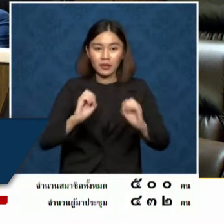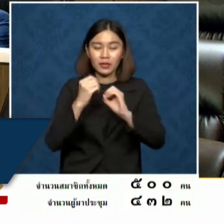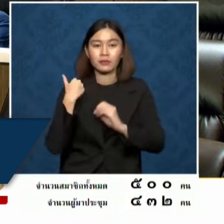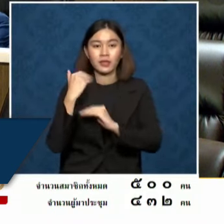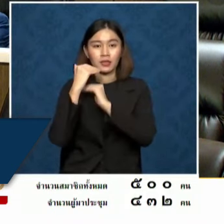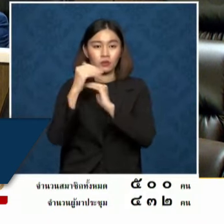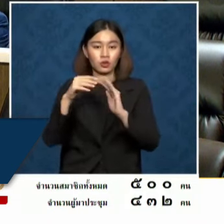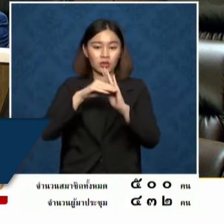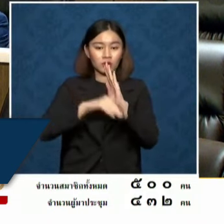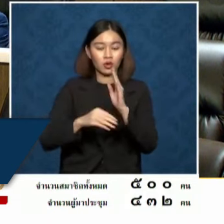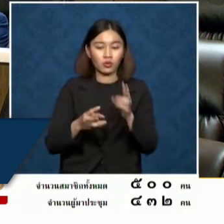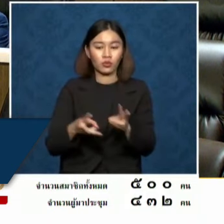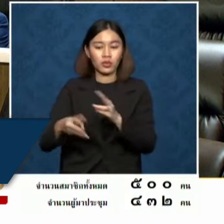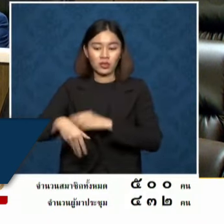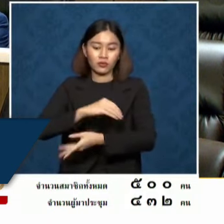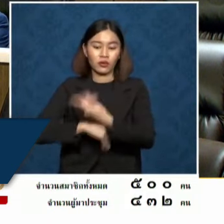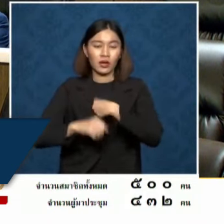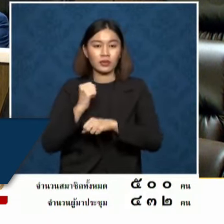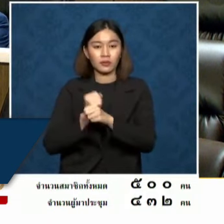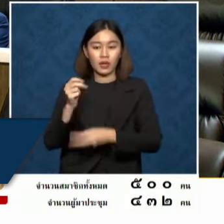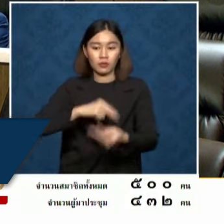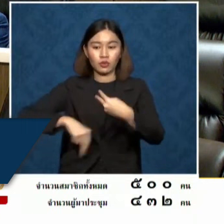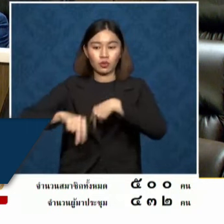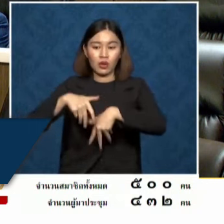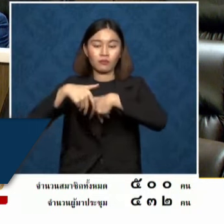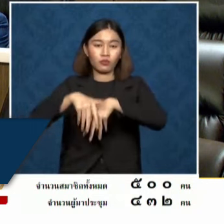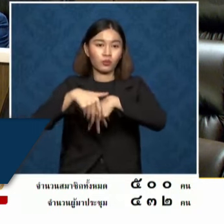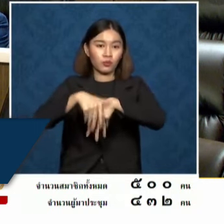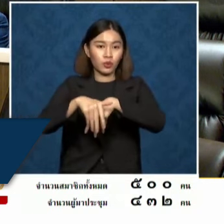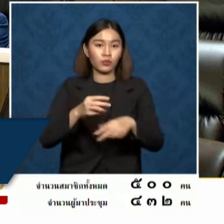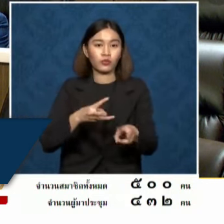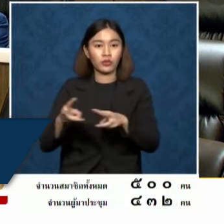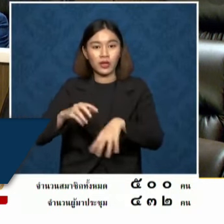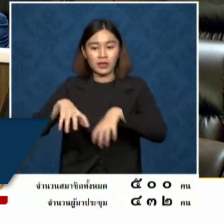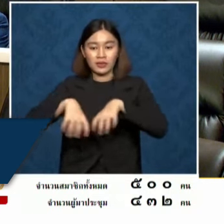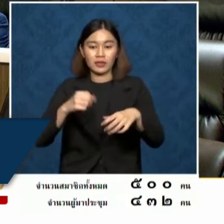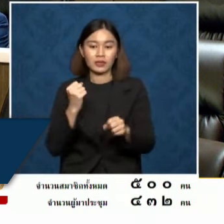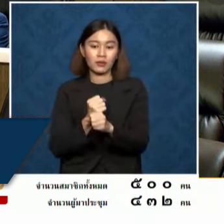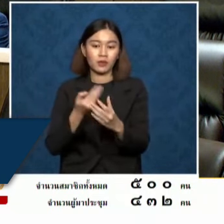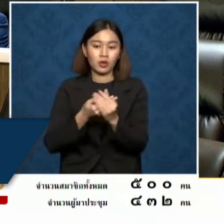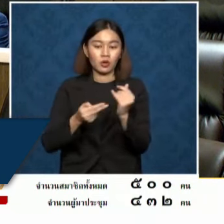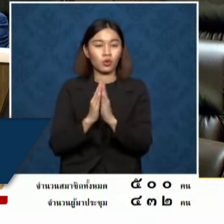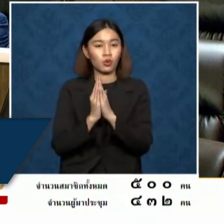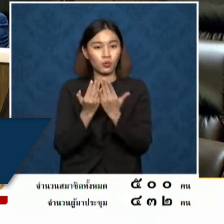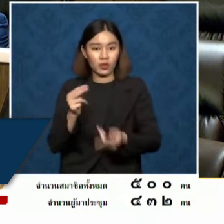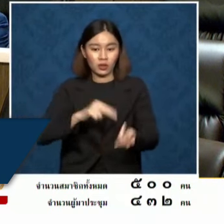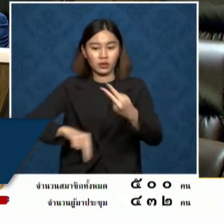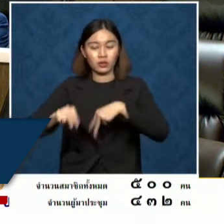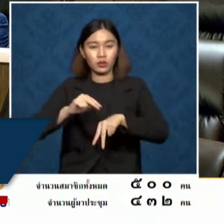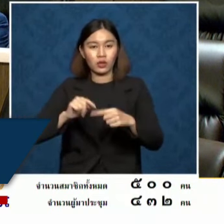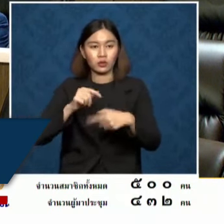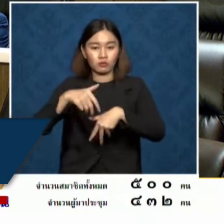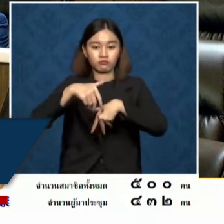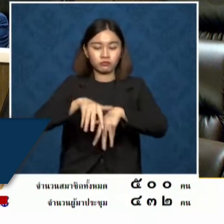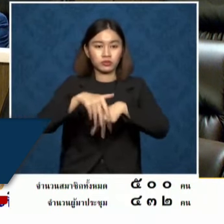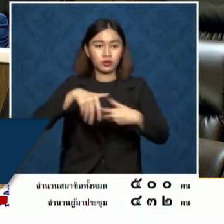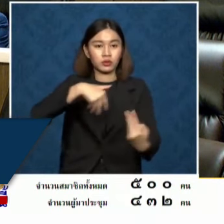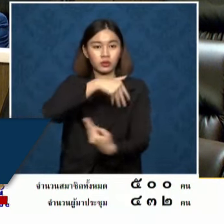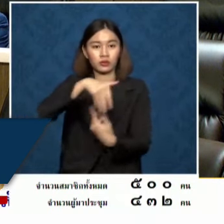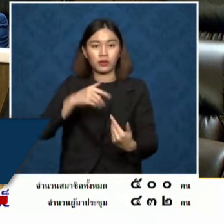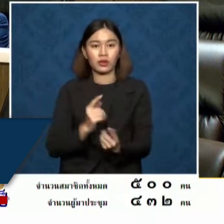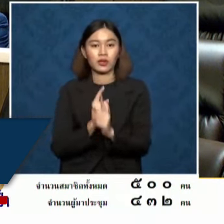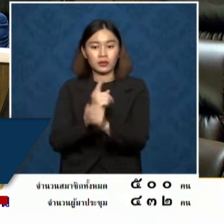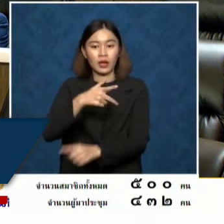กำหนดแนวทางการปฏิบัติงานดูแลการชุมนุมสาธารณะด้วยการจัดทำคู่มือปฏิบัติการดูแลการชุมนุมสาธารณะตาม